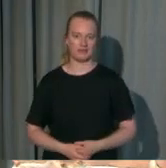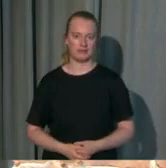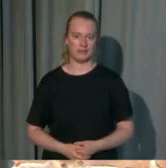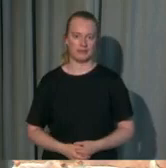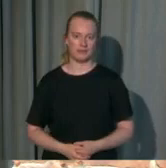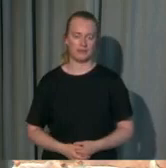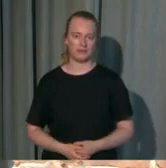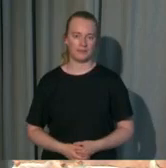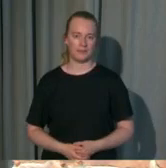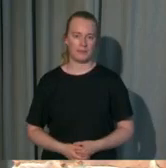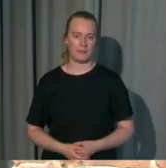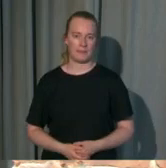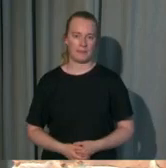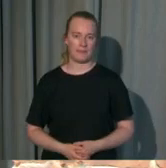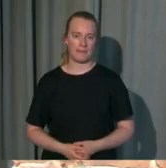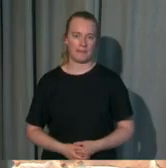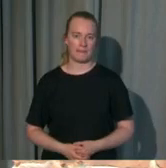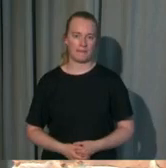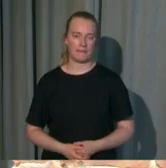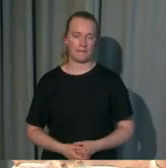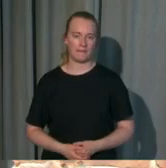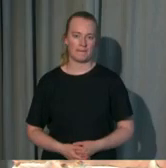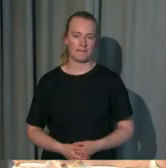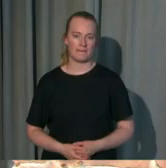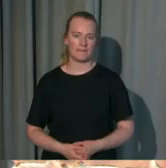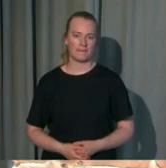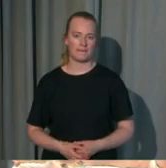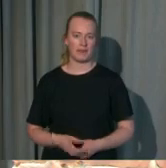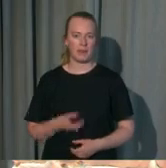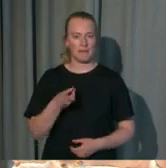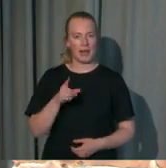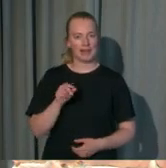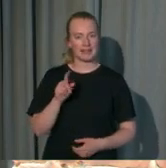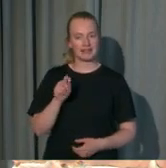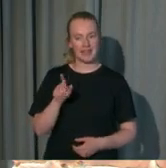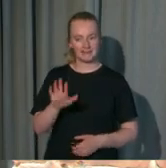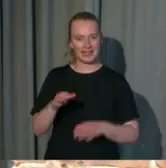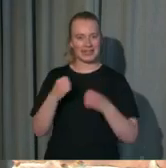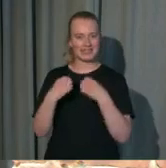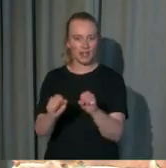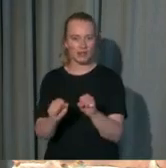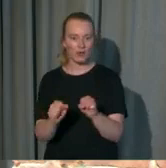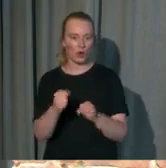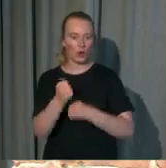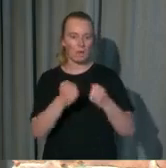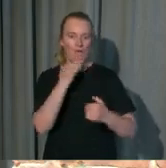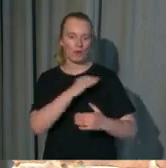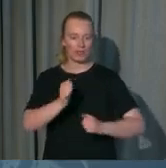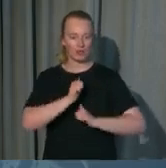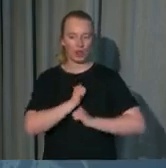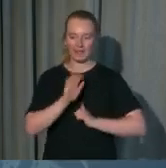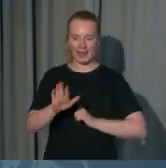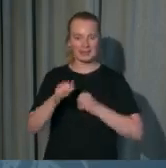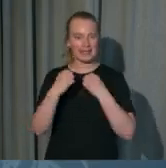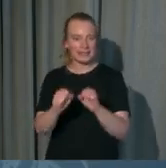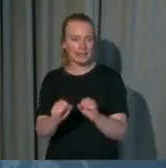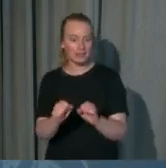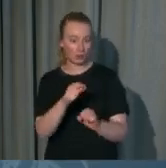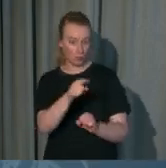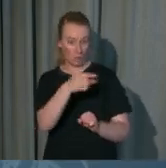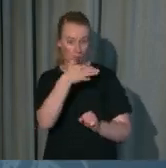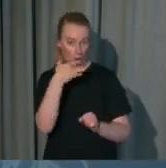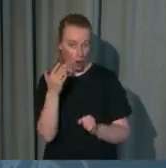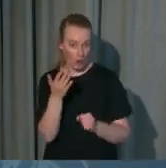Hva kan du si om den innsatsen PST gjør for å trygge befolkningen, og du fornøyd med